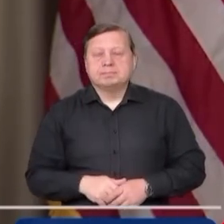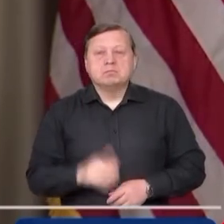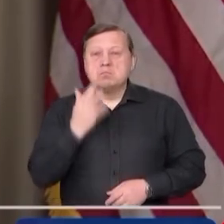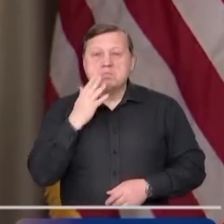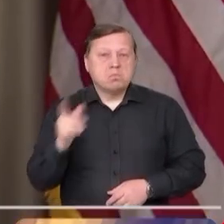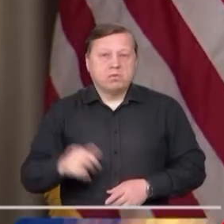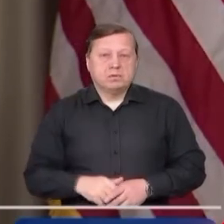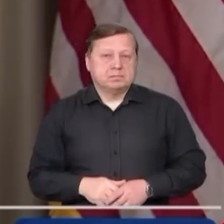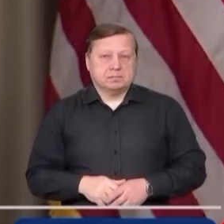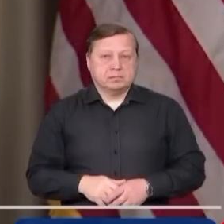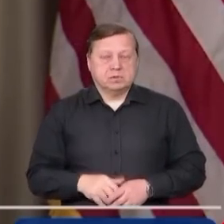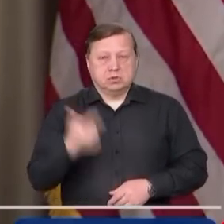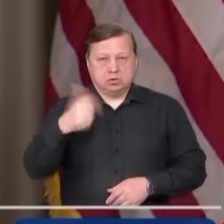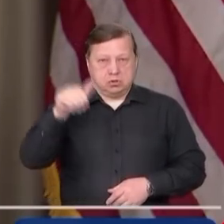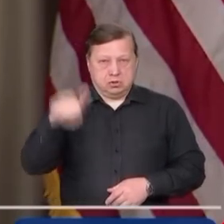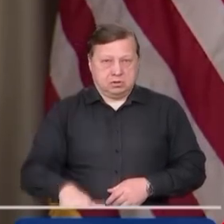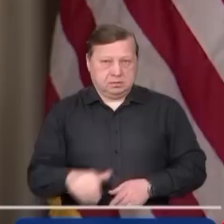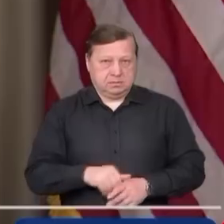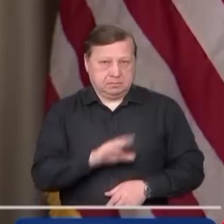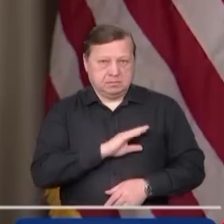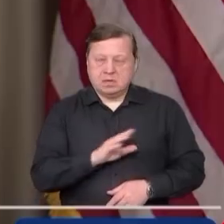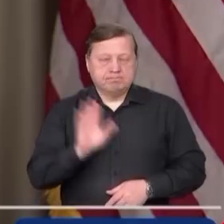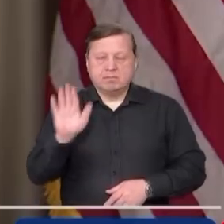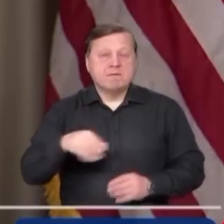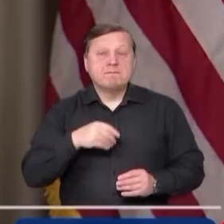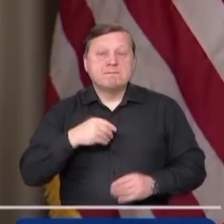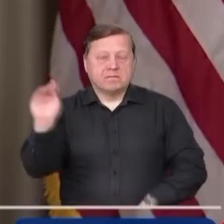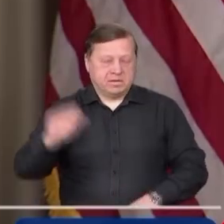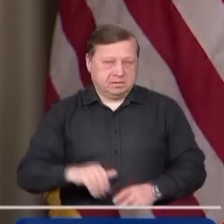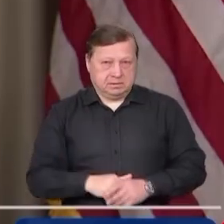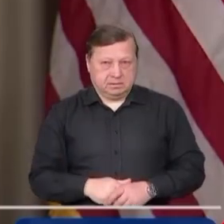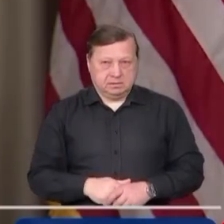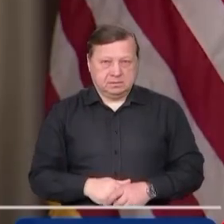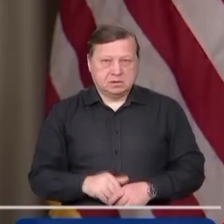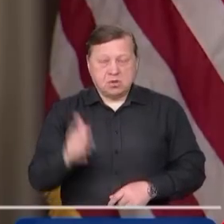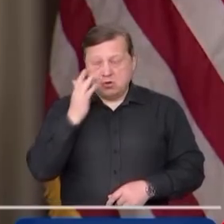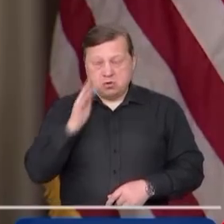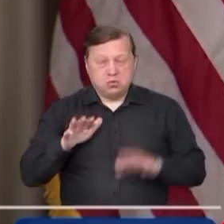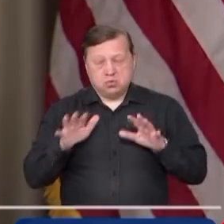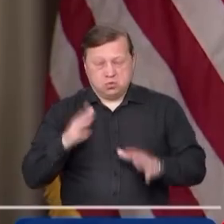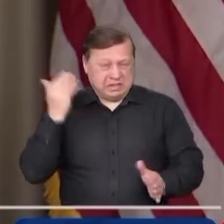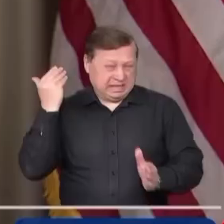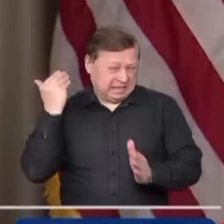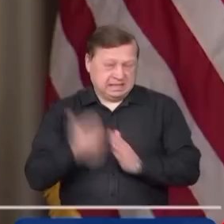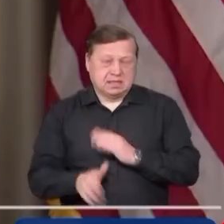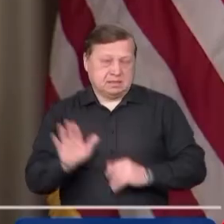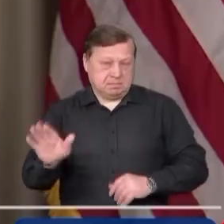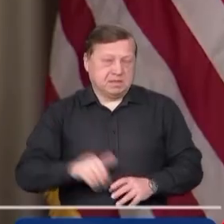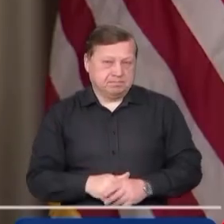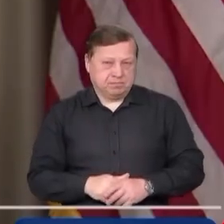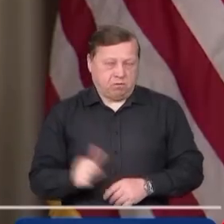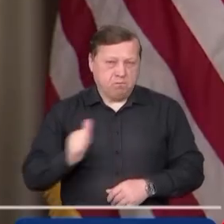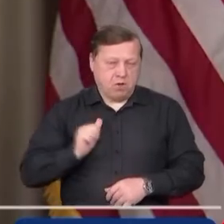się o 100 tysiącach, jest to znacznie więcej. Rosjanie doznali ogromnych strat w swoim